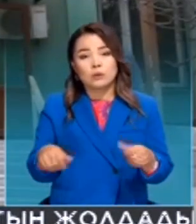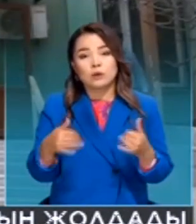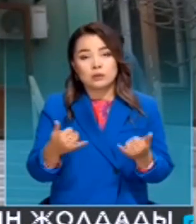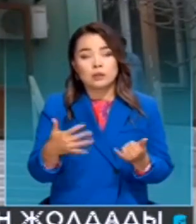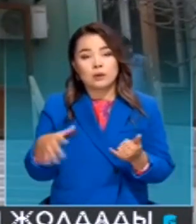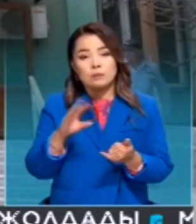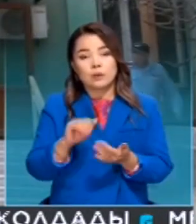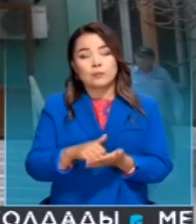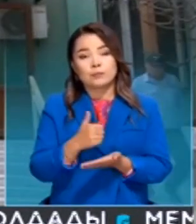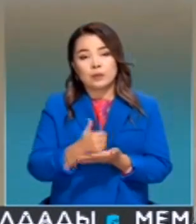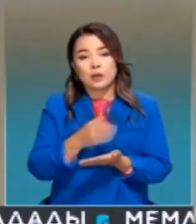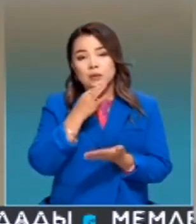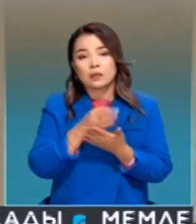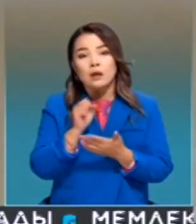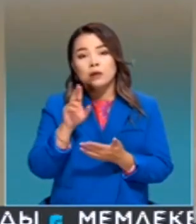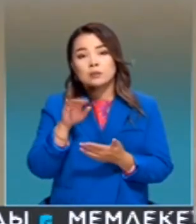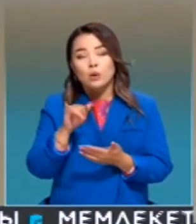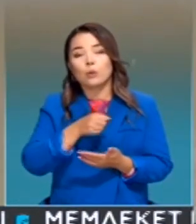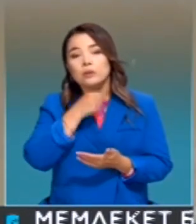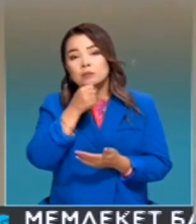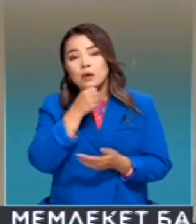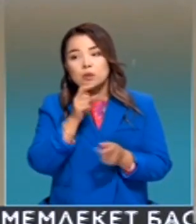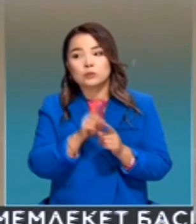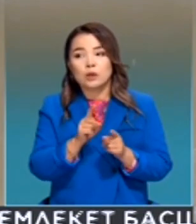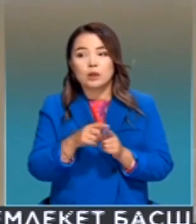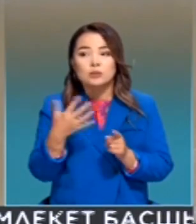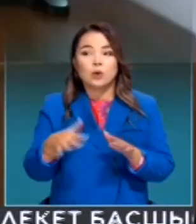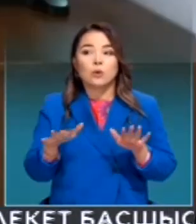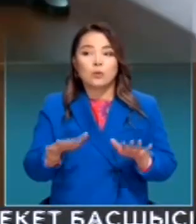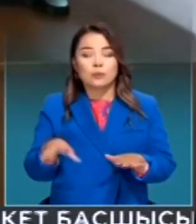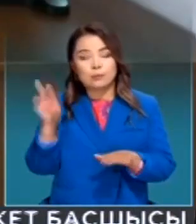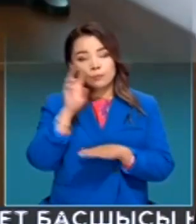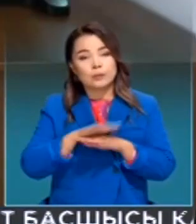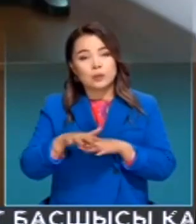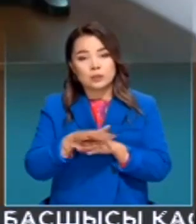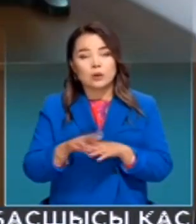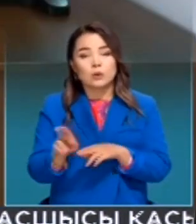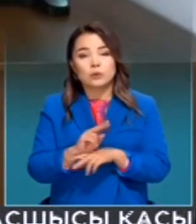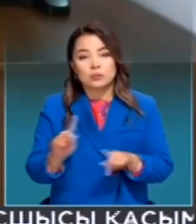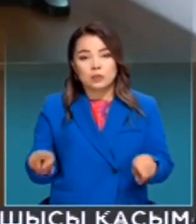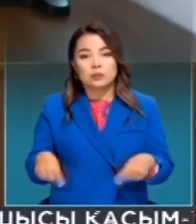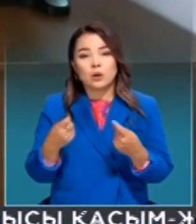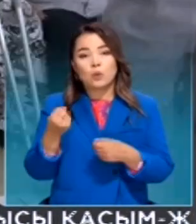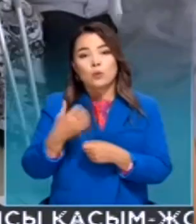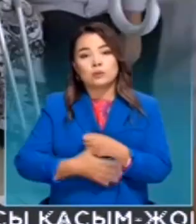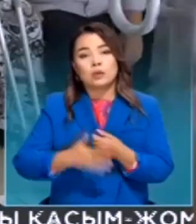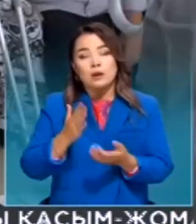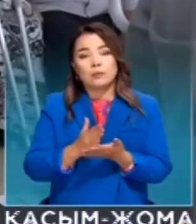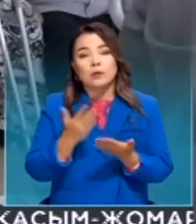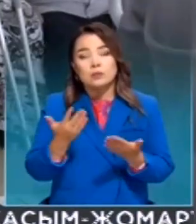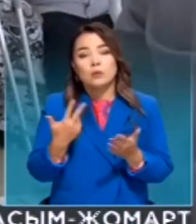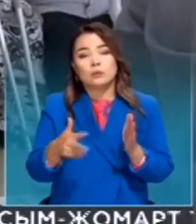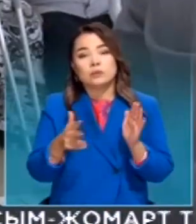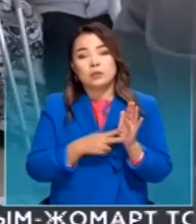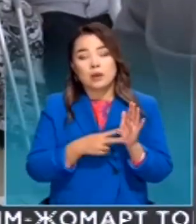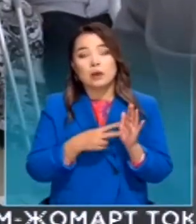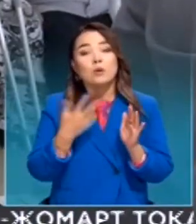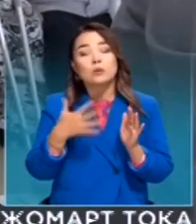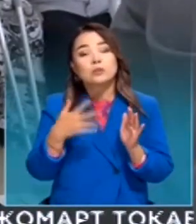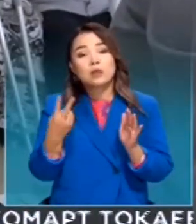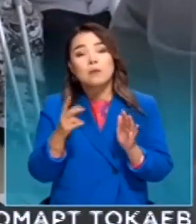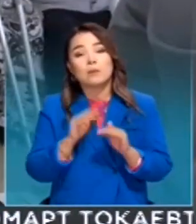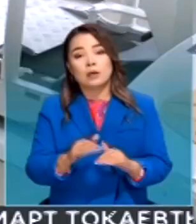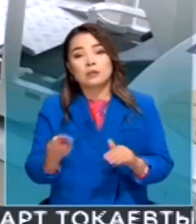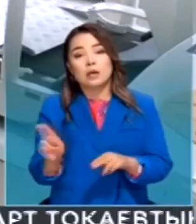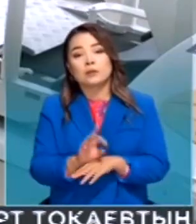мекеме басшылығының мәліметінше Ақтауда ересектерге арналған 50 орындық мемлекеттік оңалту орталығы бар. Қазір мұнда 32 адам емделіп жатыр.